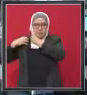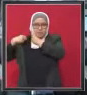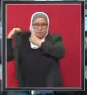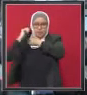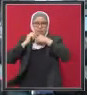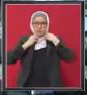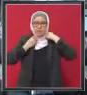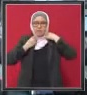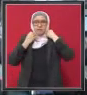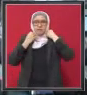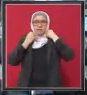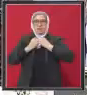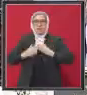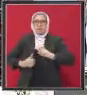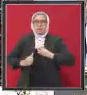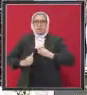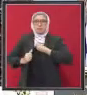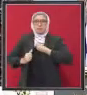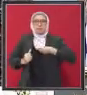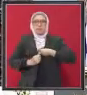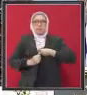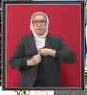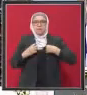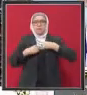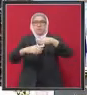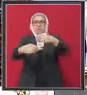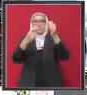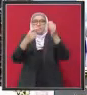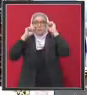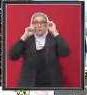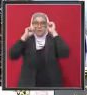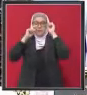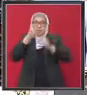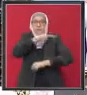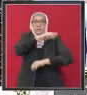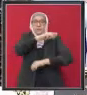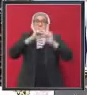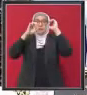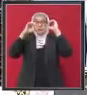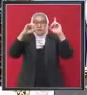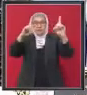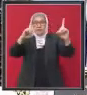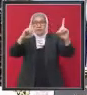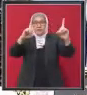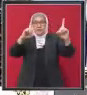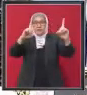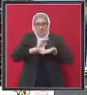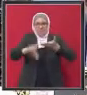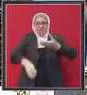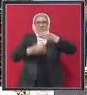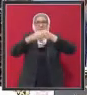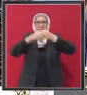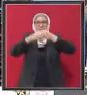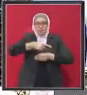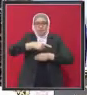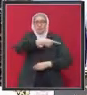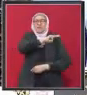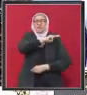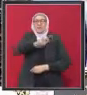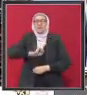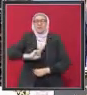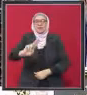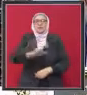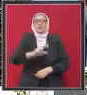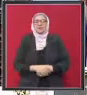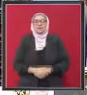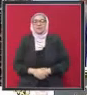Kementerian Pendidikan, hanya menunjuk kepada sekolah di bawah kawal seria Kementerian Pendidikan. Jadi peruntukkan tambahan kepada Kementerian Agama. Peruntukkan